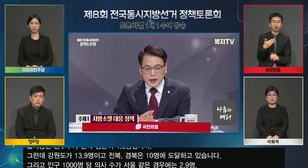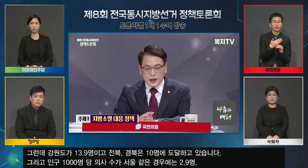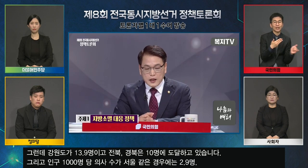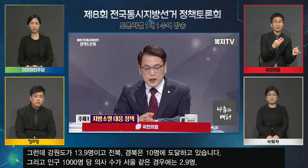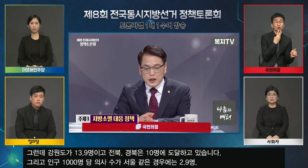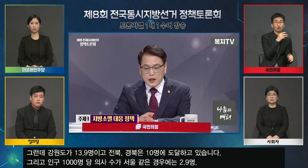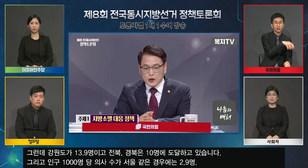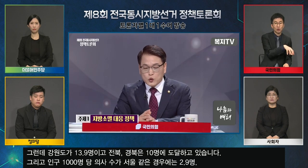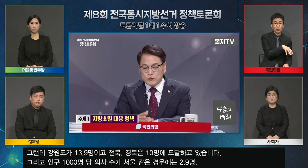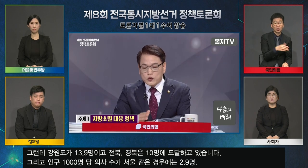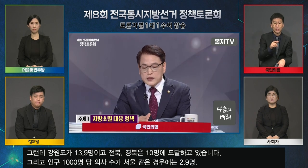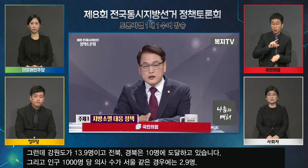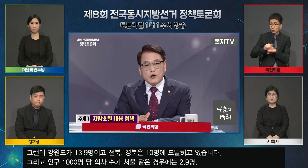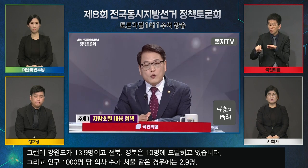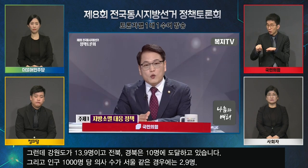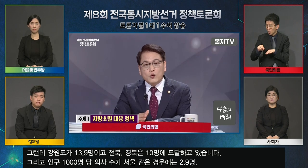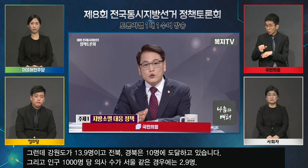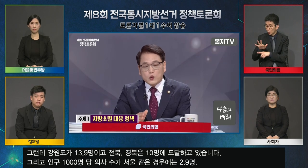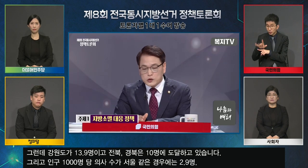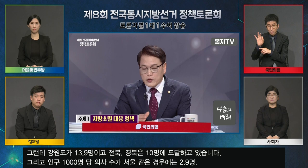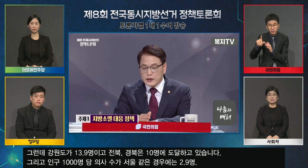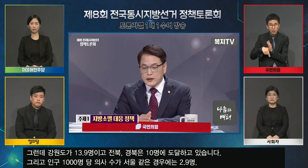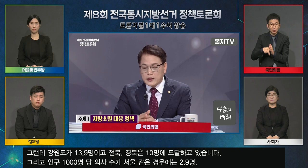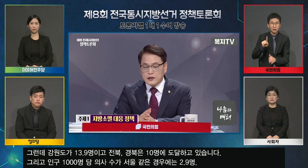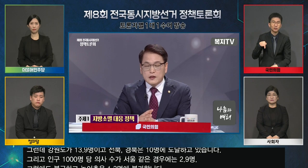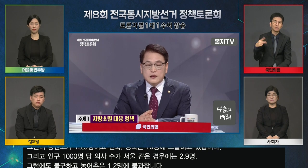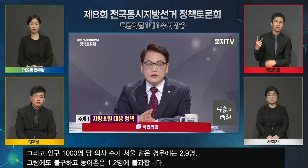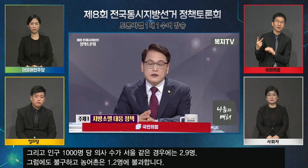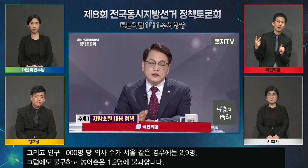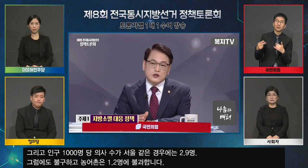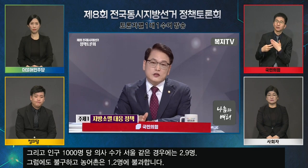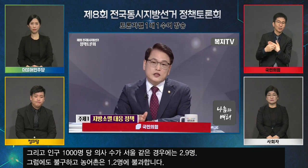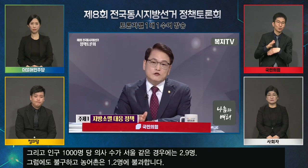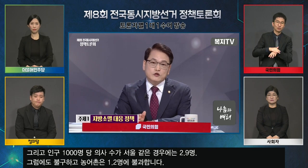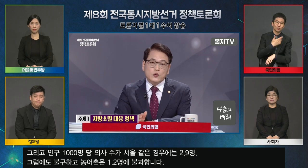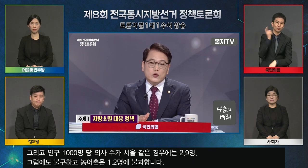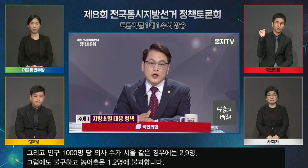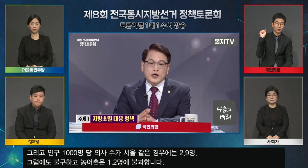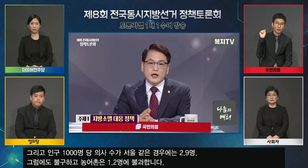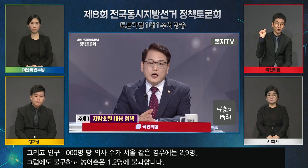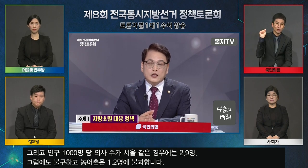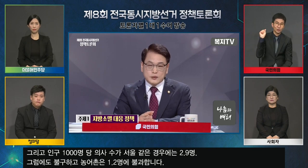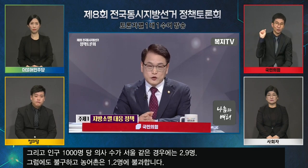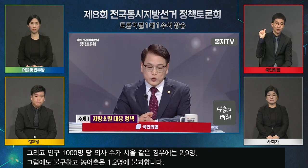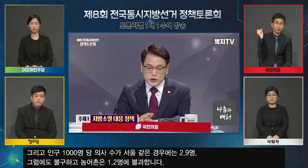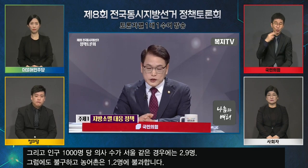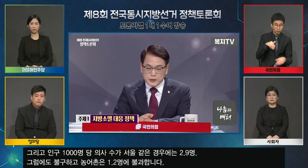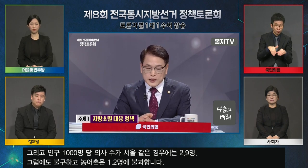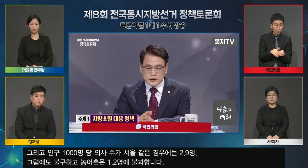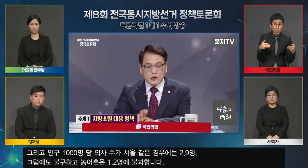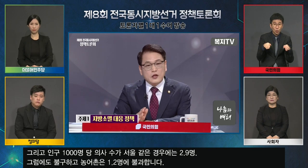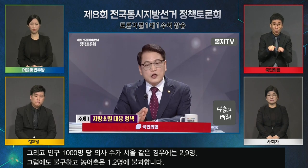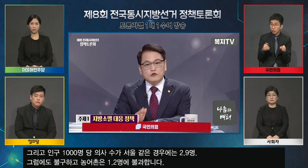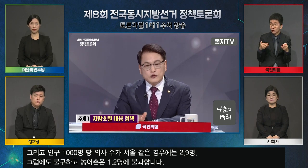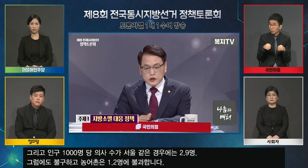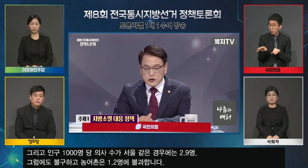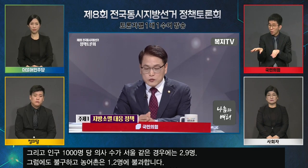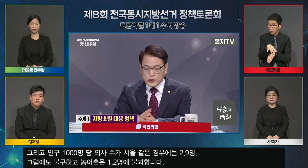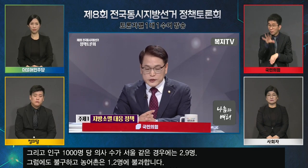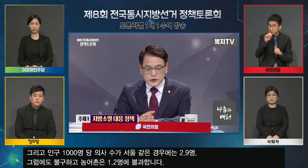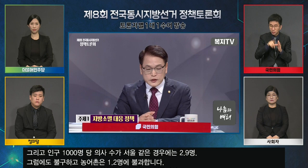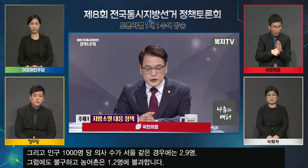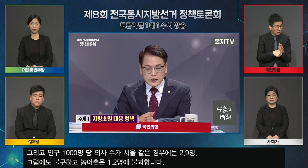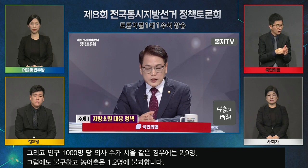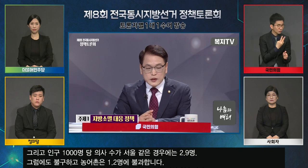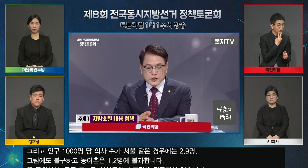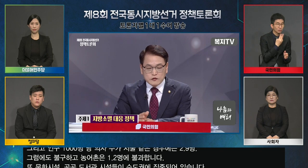불과합니다. 또 문화시설, 공공도서관 시설들이 수도권에 집중되어 있습니다. 그래서 윤석열